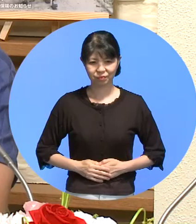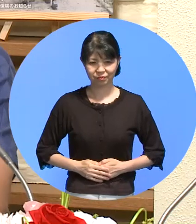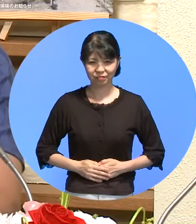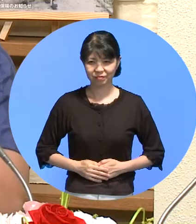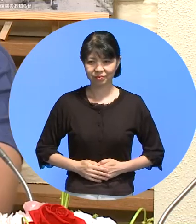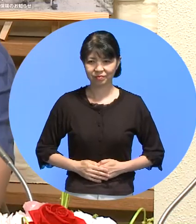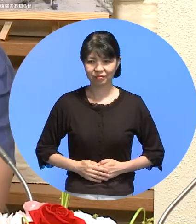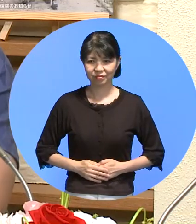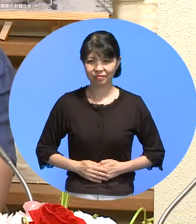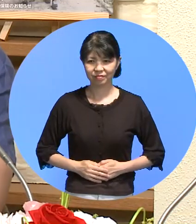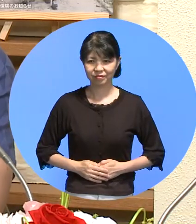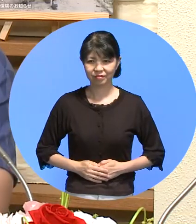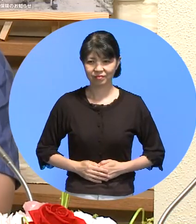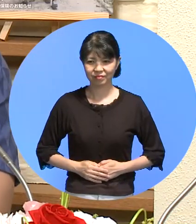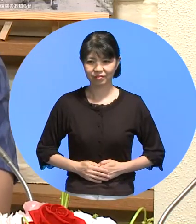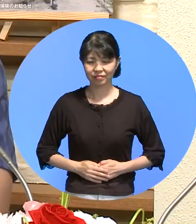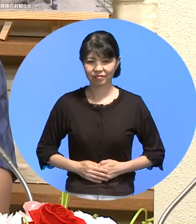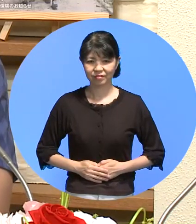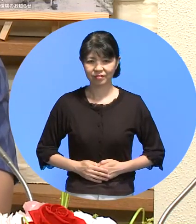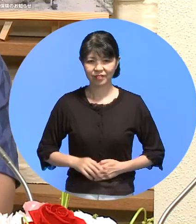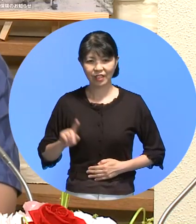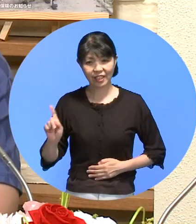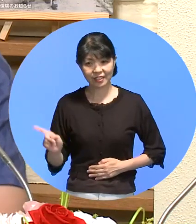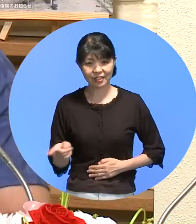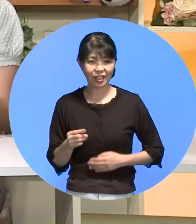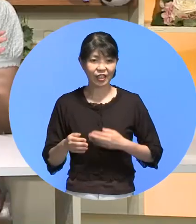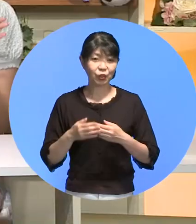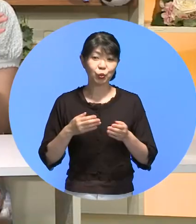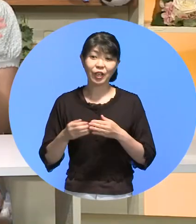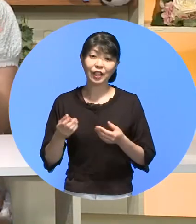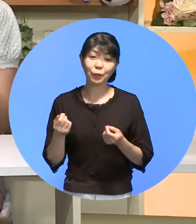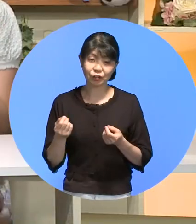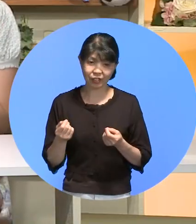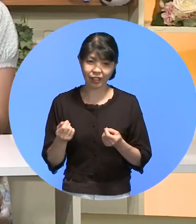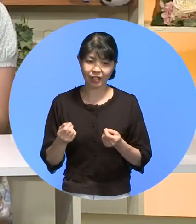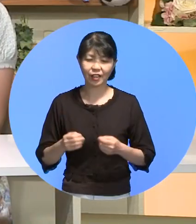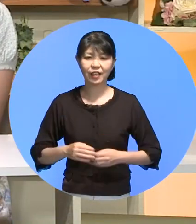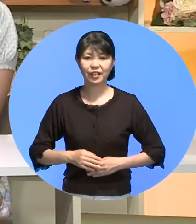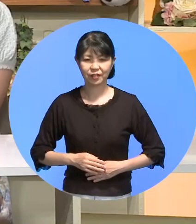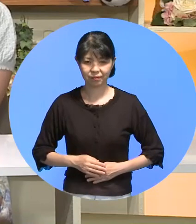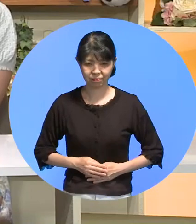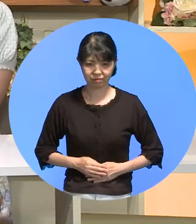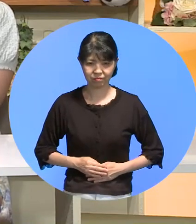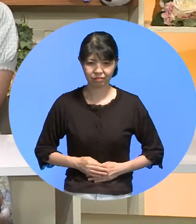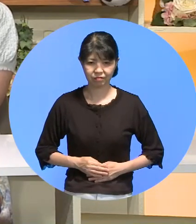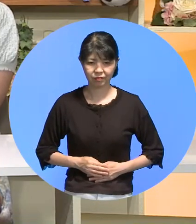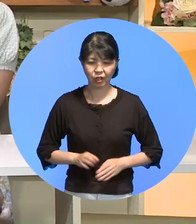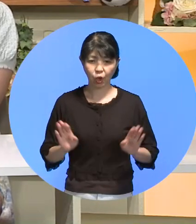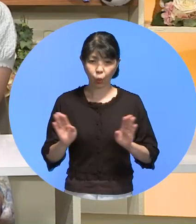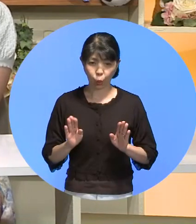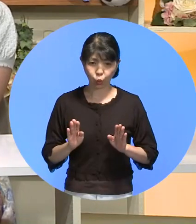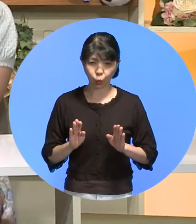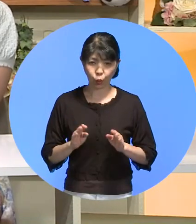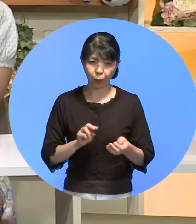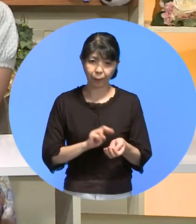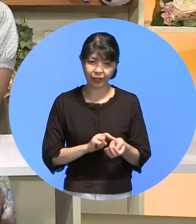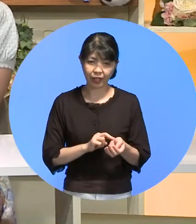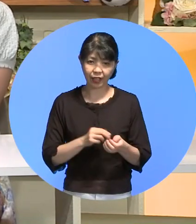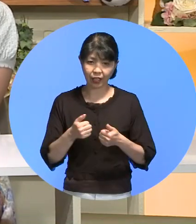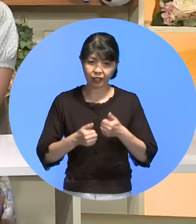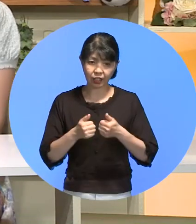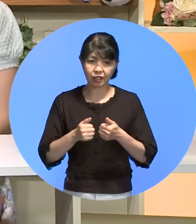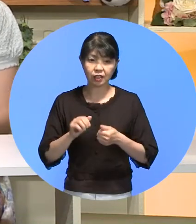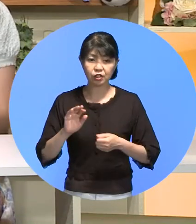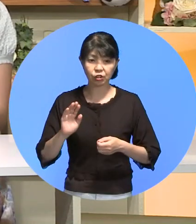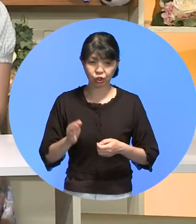ね、 はい、 なんかこういい風景だなと思いながら、 そうですね、 いい経験になったでしょうね。 自然と触れ合えてますよね。 ですよね。あとその前の話題、大阪千